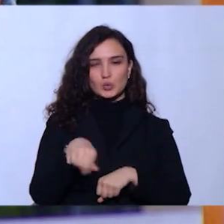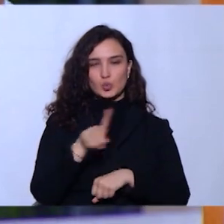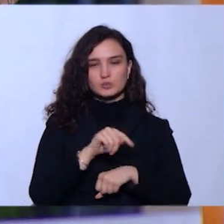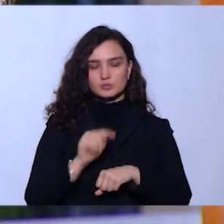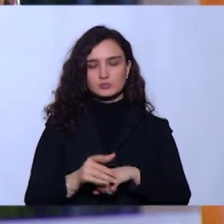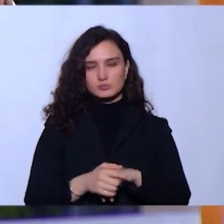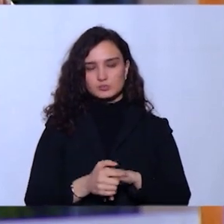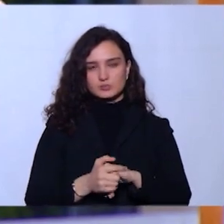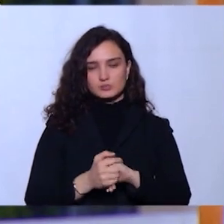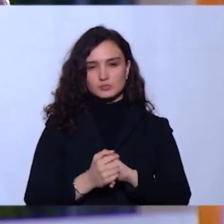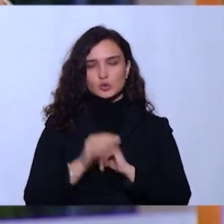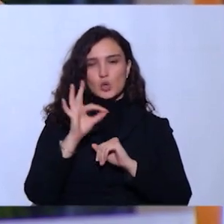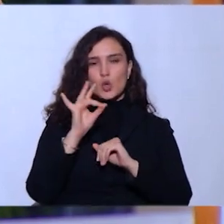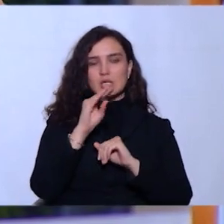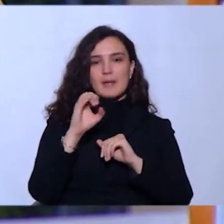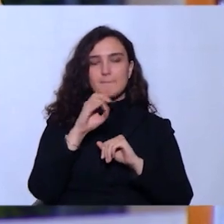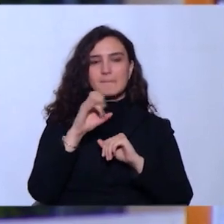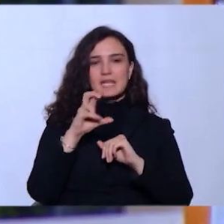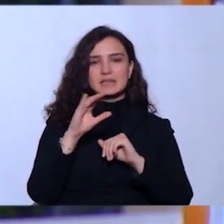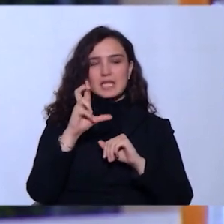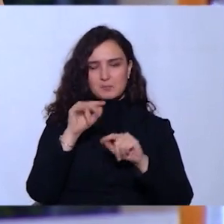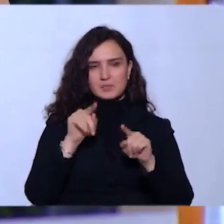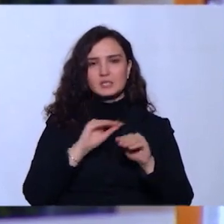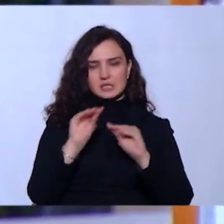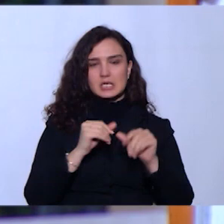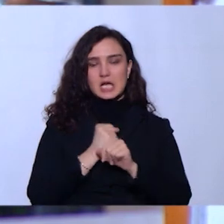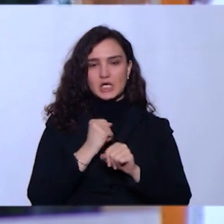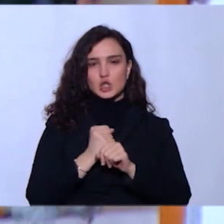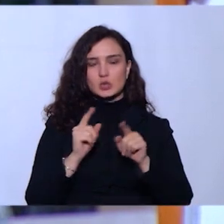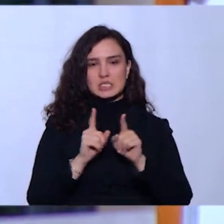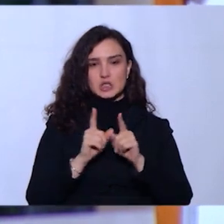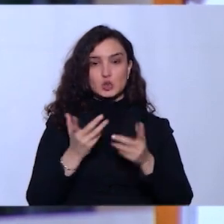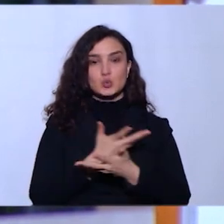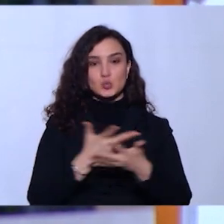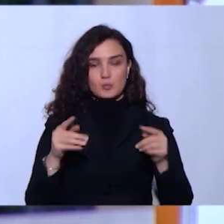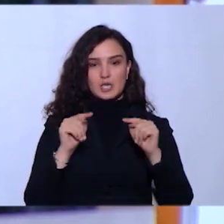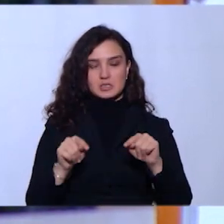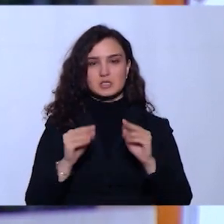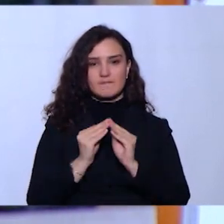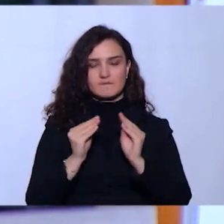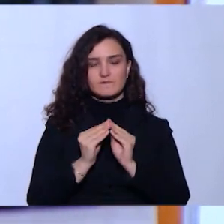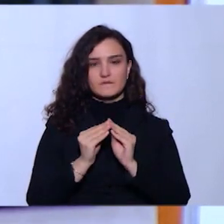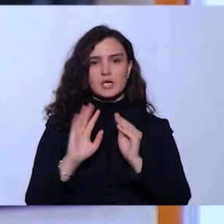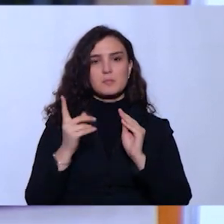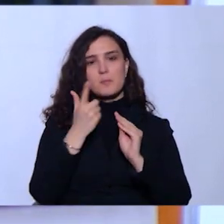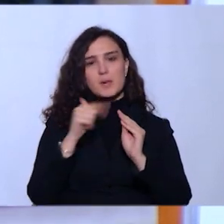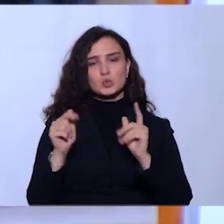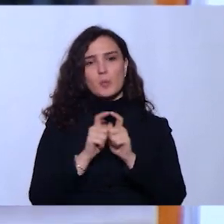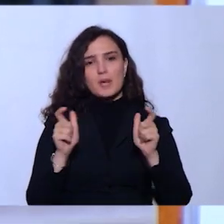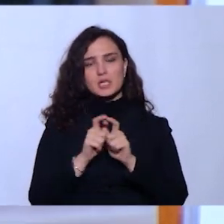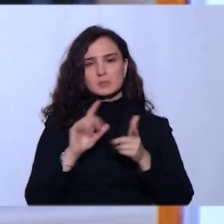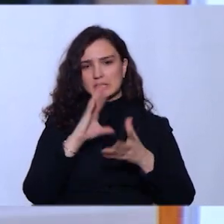აი ორნამენტები გააკეთონ ასეთი სუფრასავით, აი ნახეთ, ან მარტო ბარათი